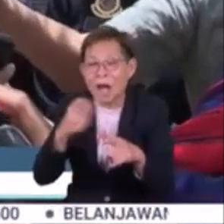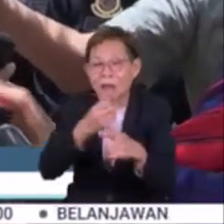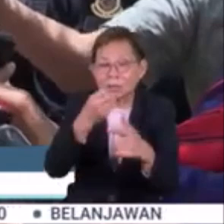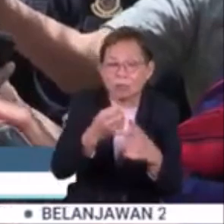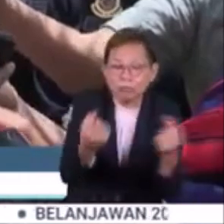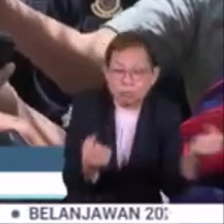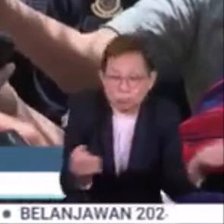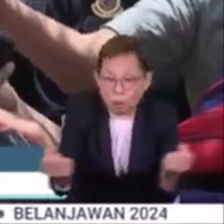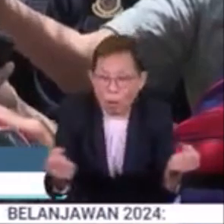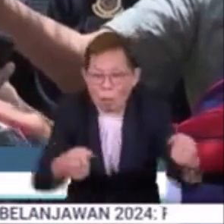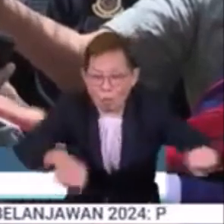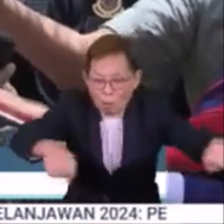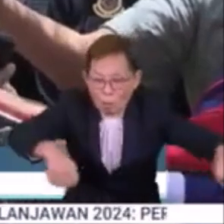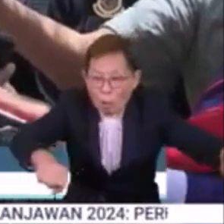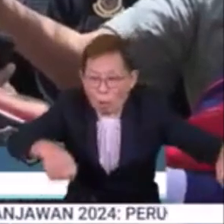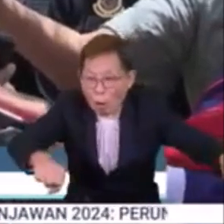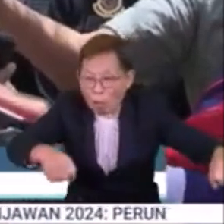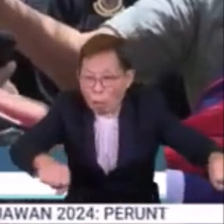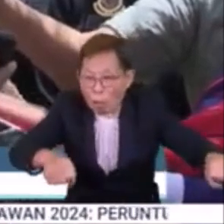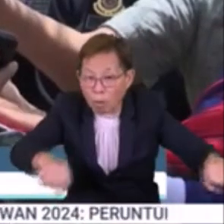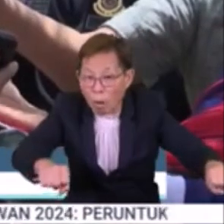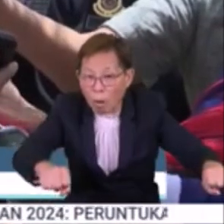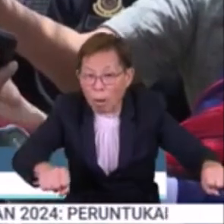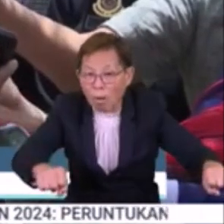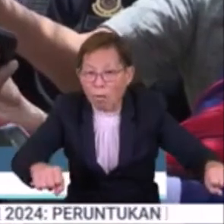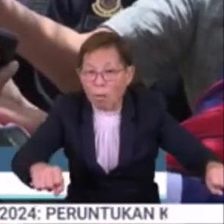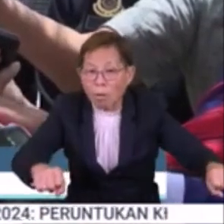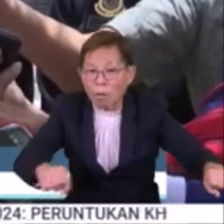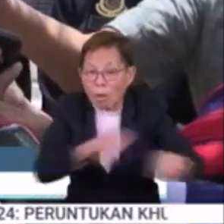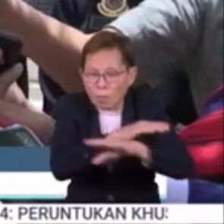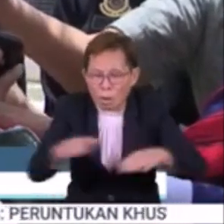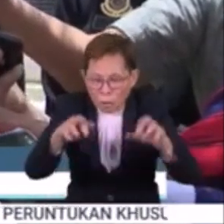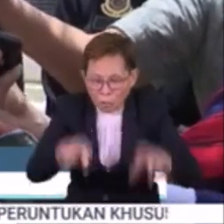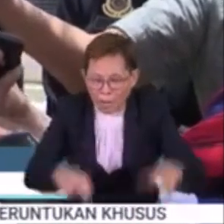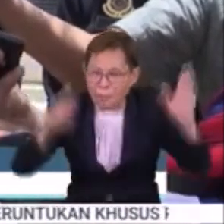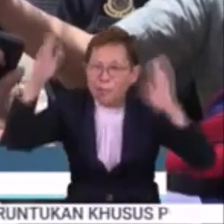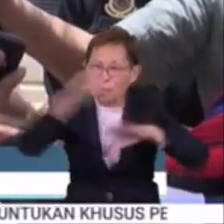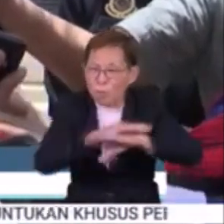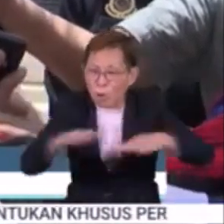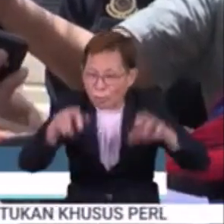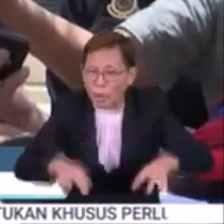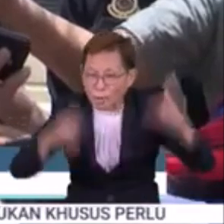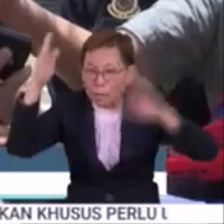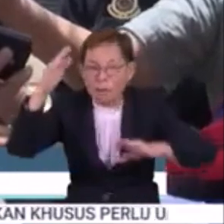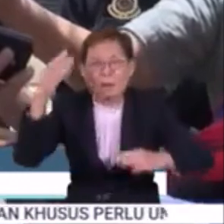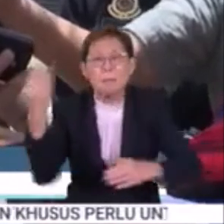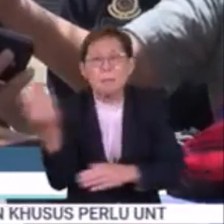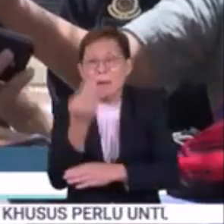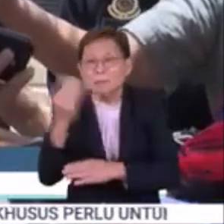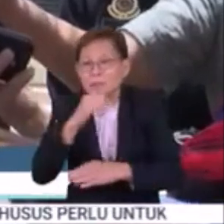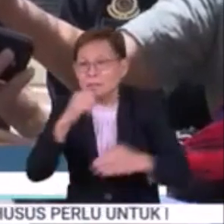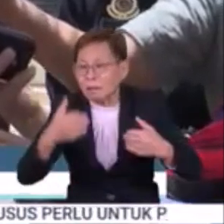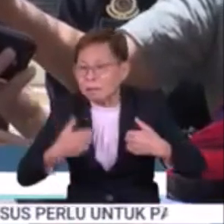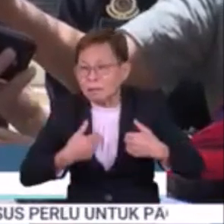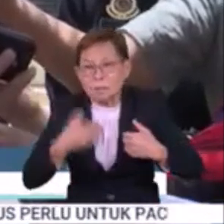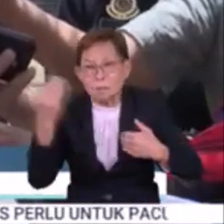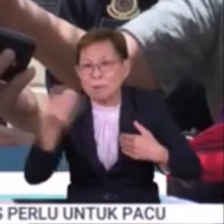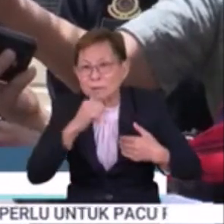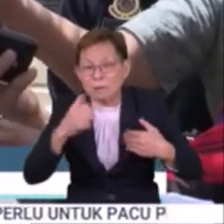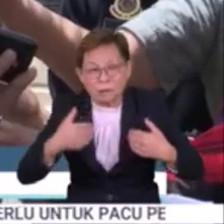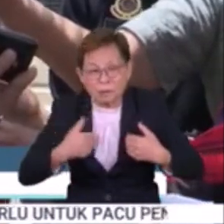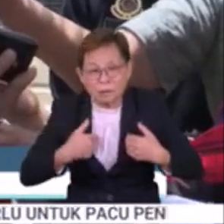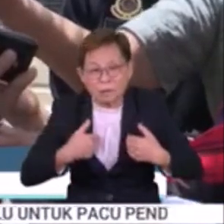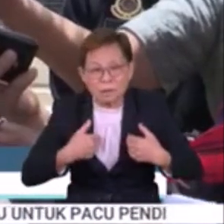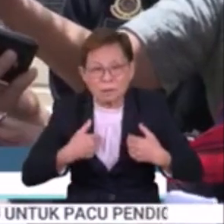yang pendatang pemandu bukan warga negara ini, biasanya kalau tak ada